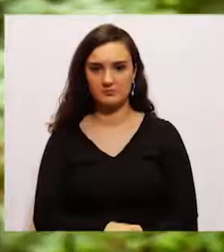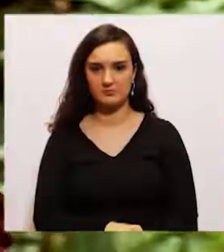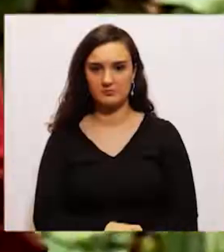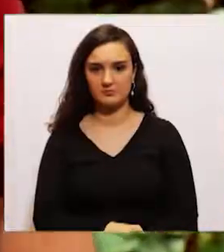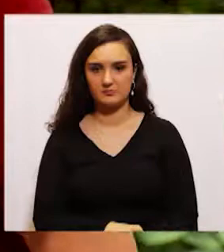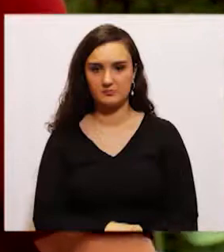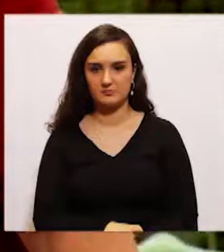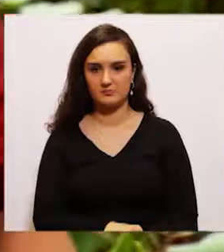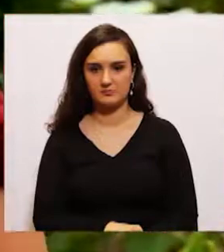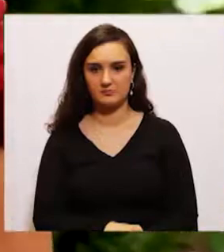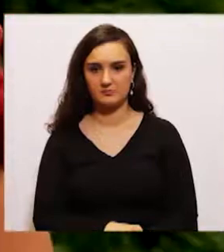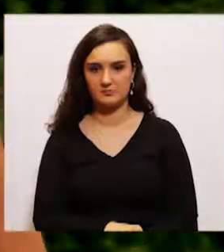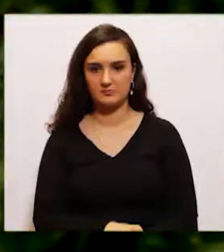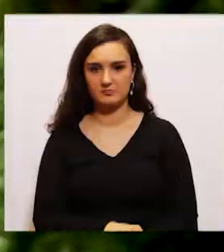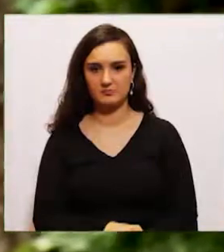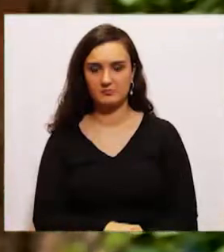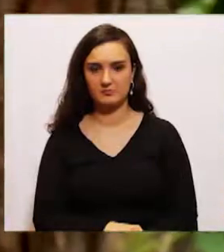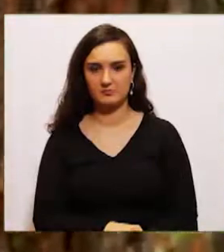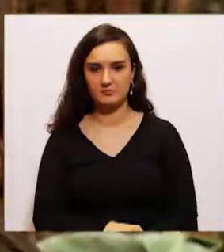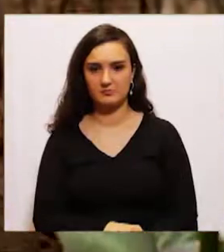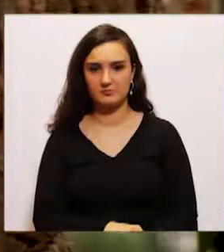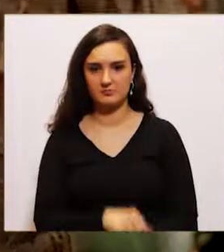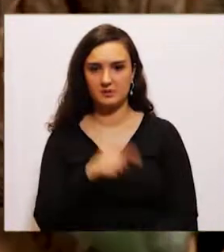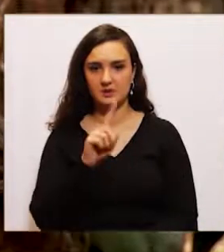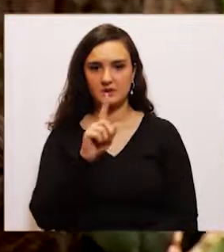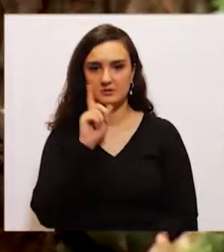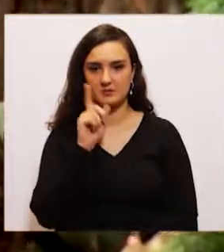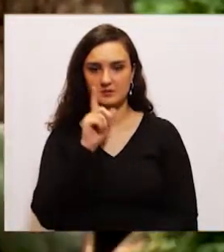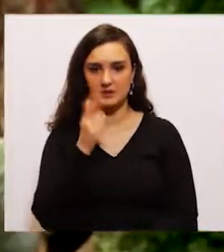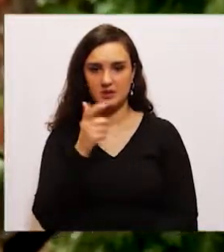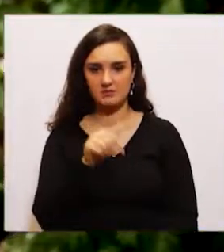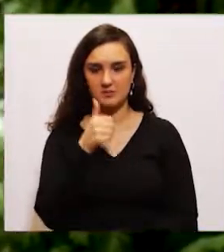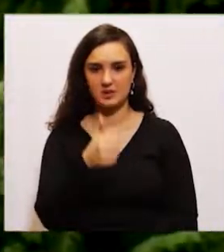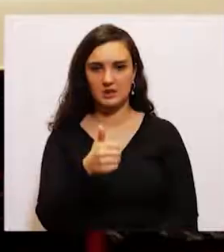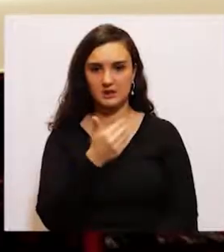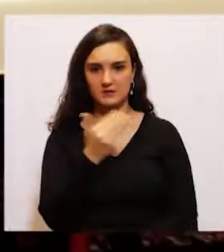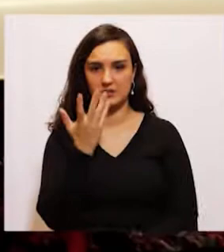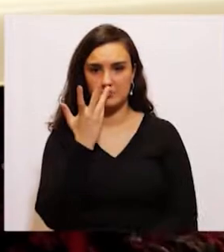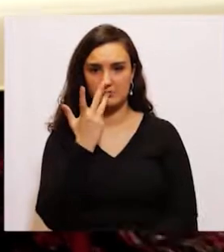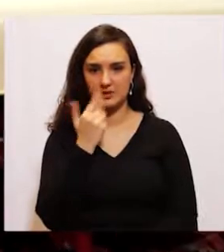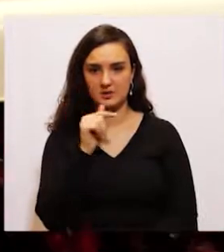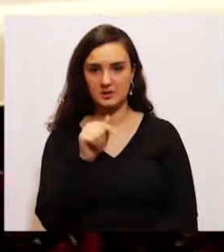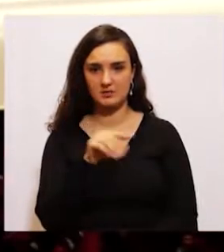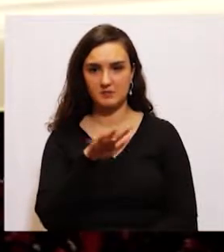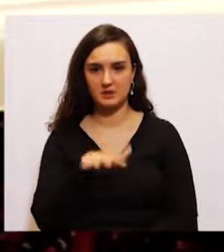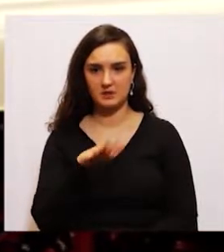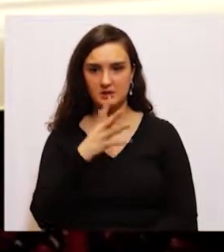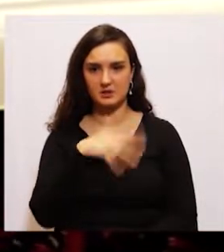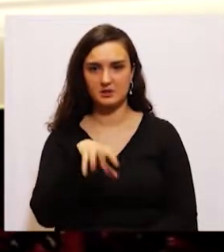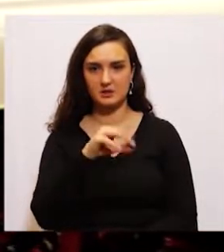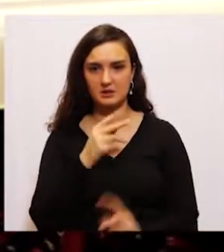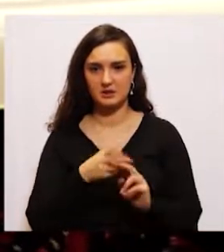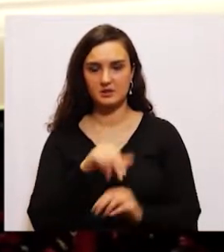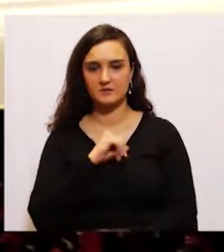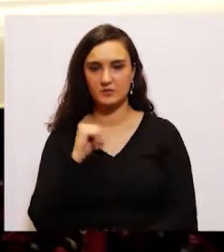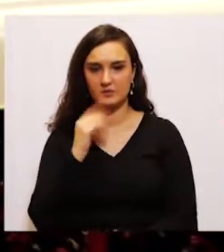აი მე რა მაგარია ეს წვანი ეს რა მწვანეა მაგარი ეხლა შენც აფერადებ აი ამ ნაწილებს ალბათ ეს